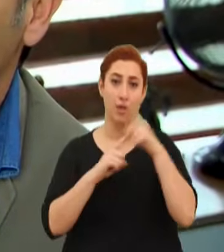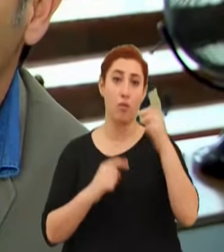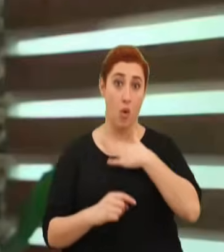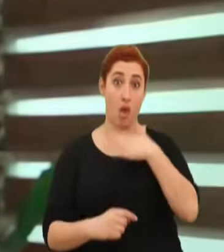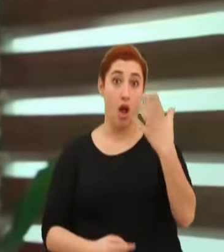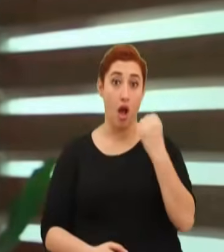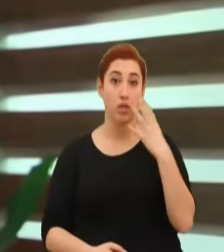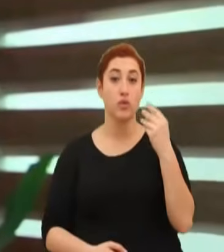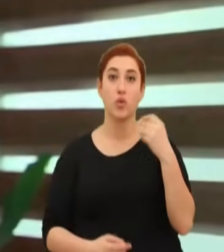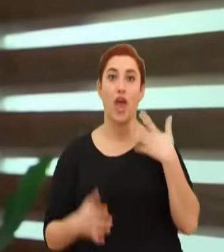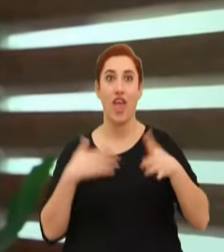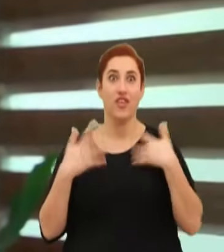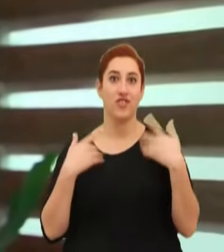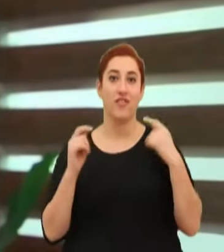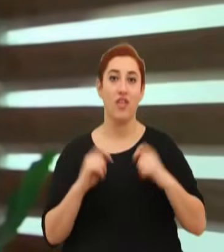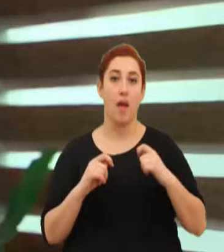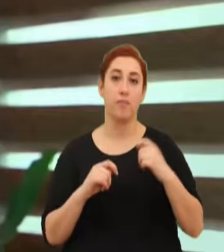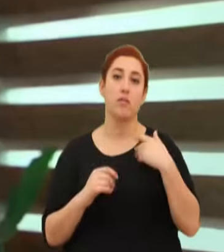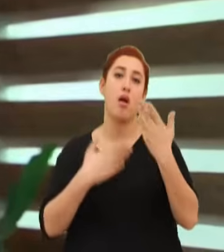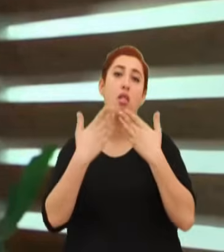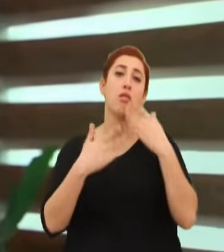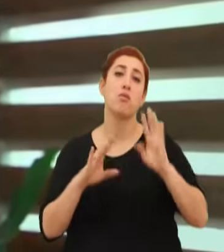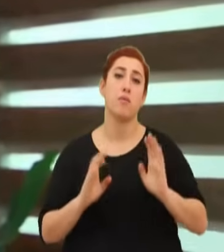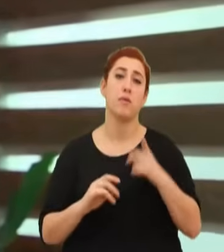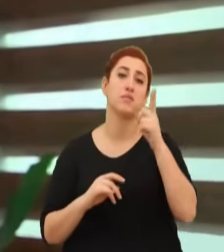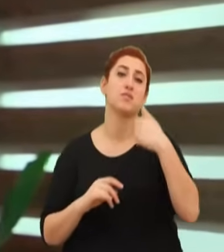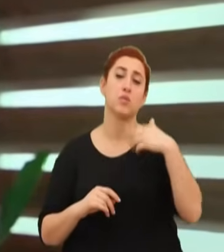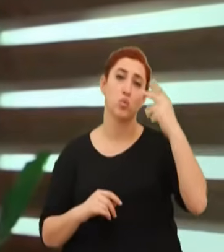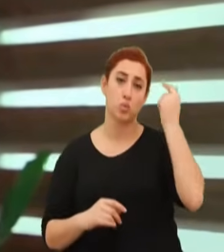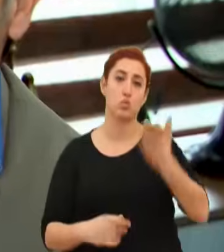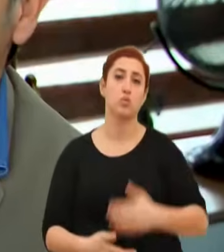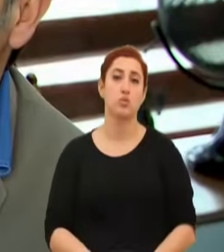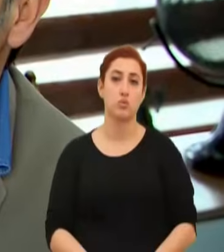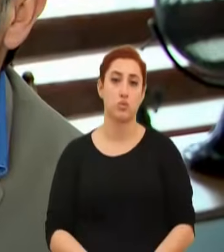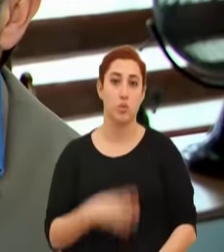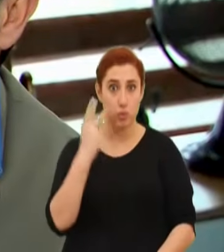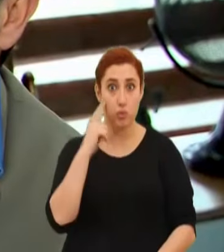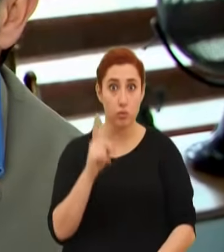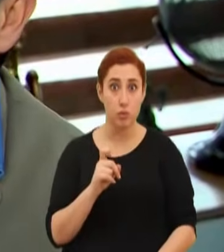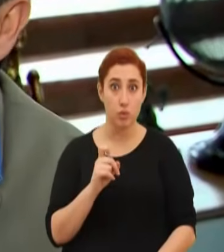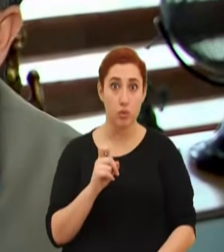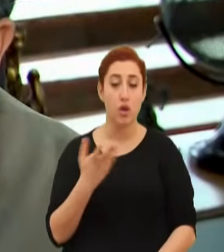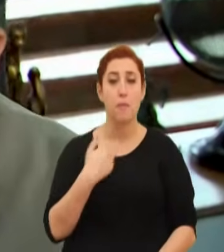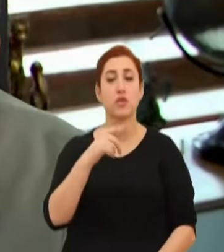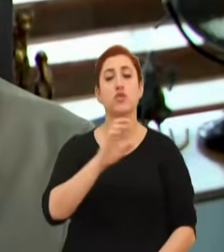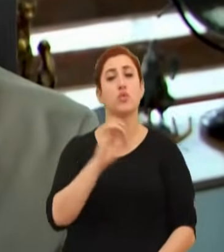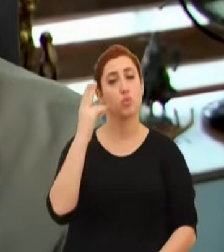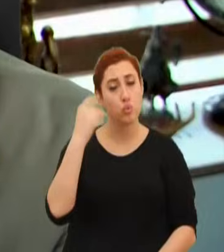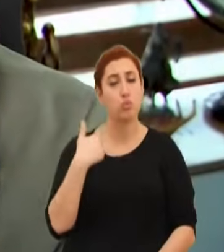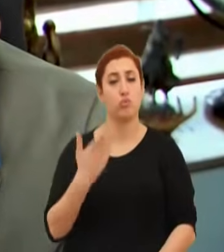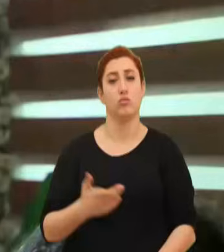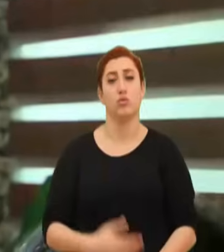kolyeyi aldığında o kadar çok heyecanlandım ki anlatamam. Siz beni unuttunuz. Unuttun mu? Ya ben seni hiç